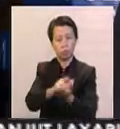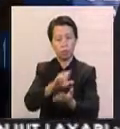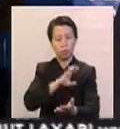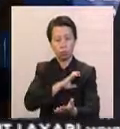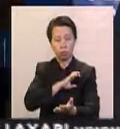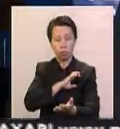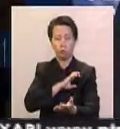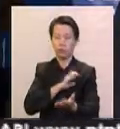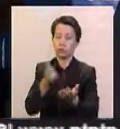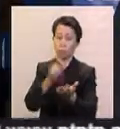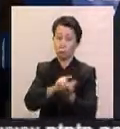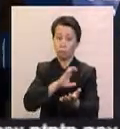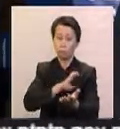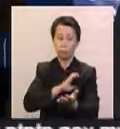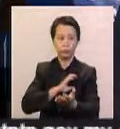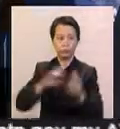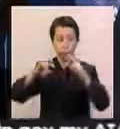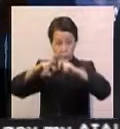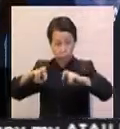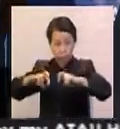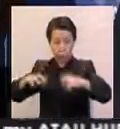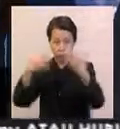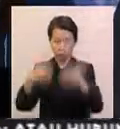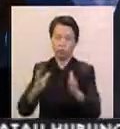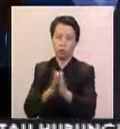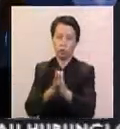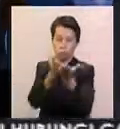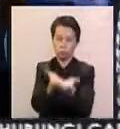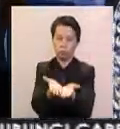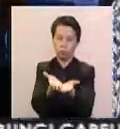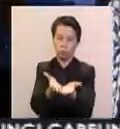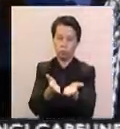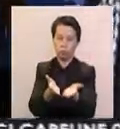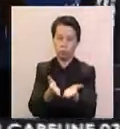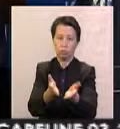dibuat, siasatan dah dibuka lah.